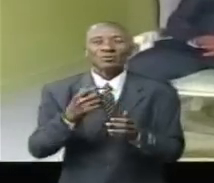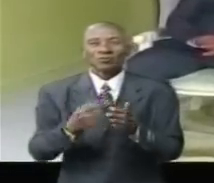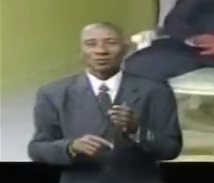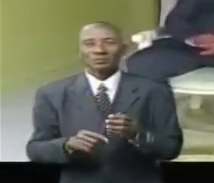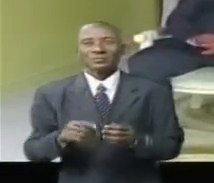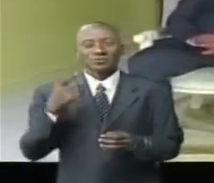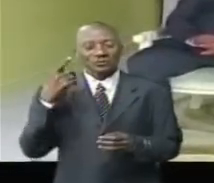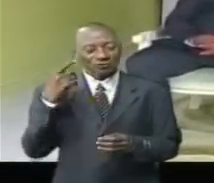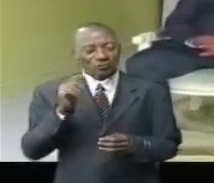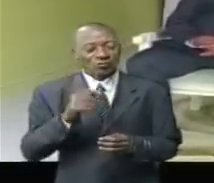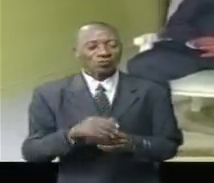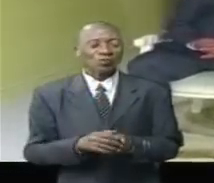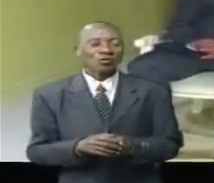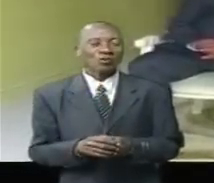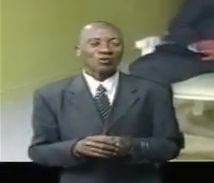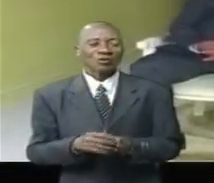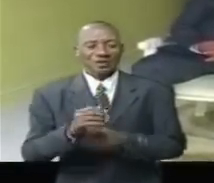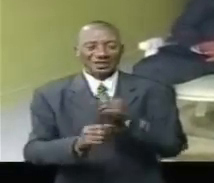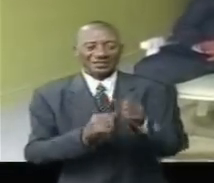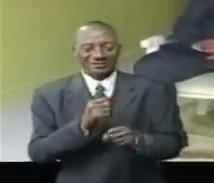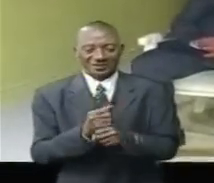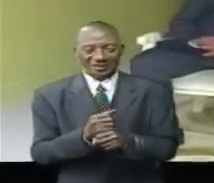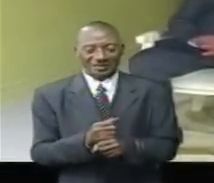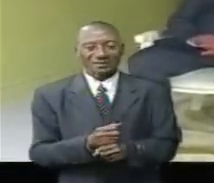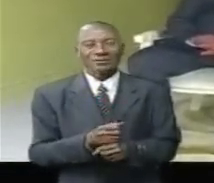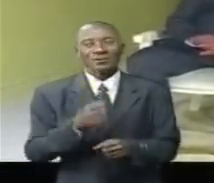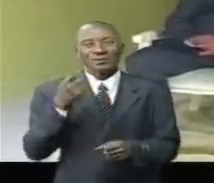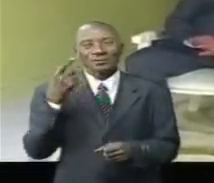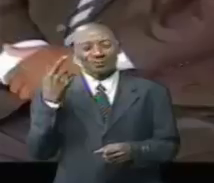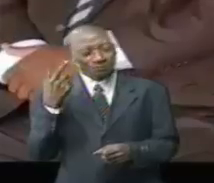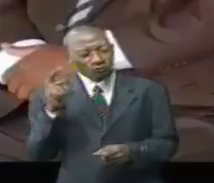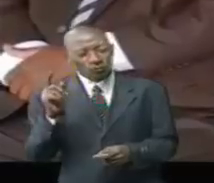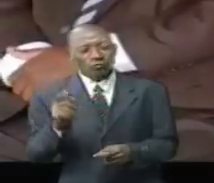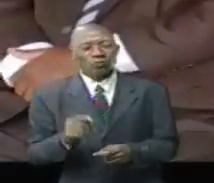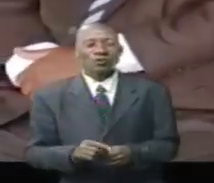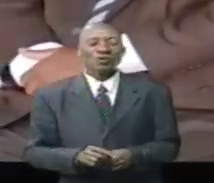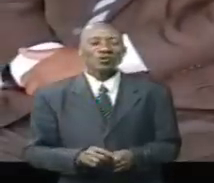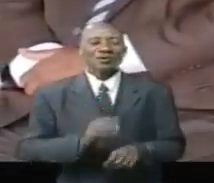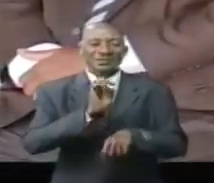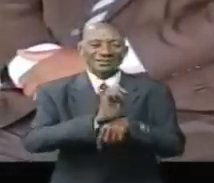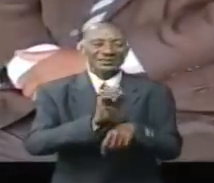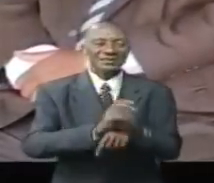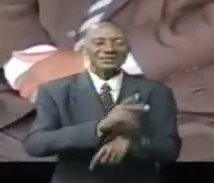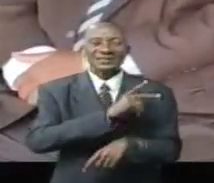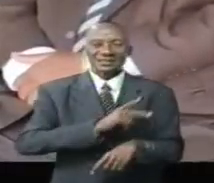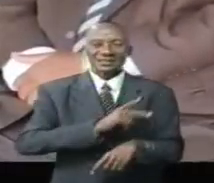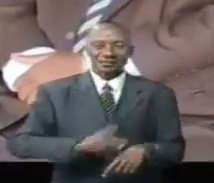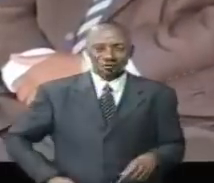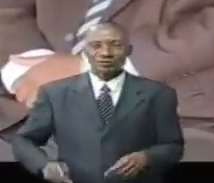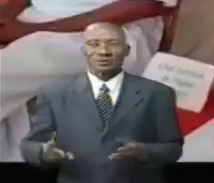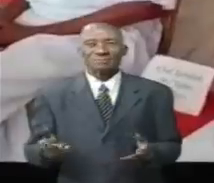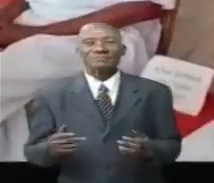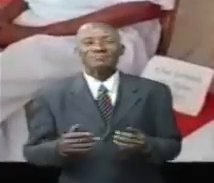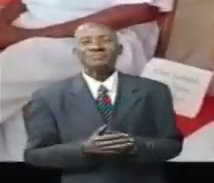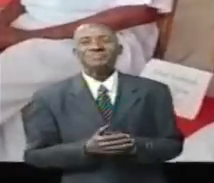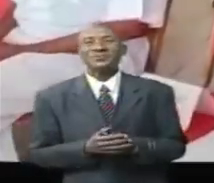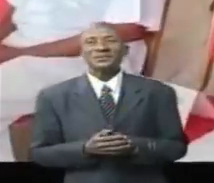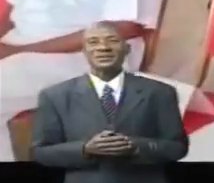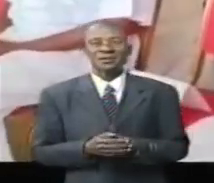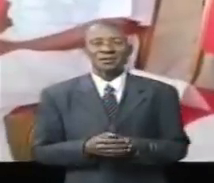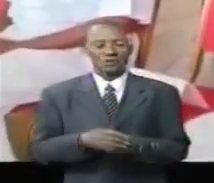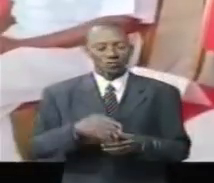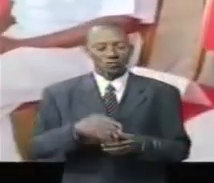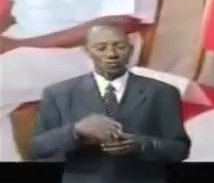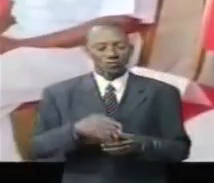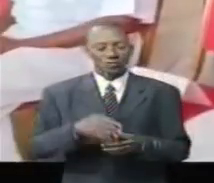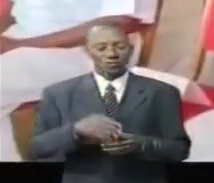de Papa Diangenda, bâtisseur, premier chef spirituel et représentant légal de l'église kimbanguiste. Au cours de ses cultes, son éminence